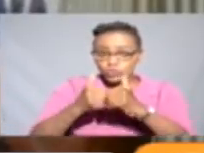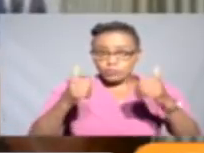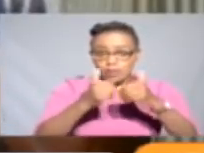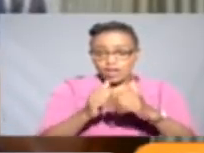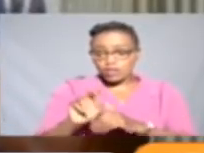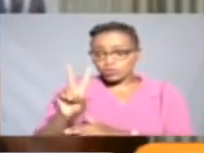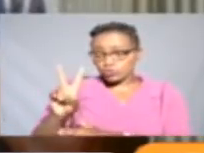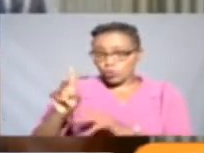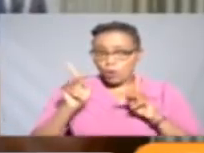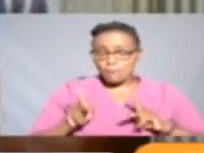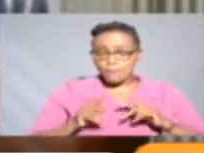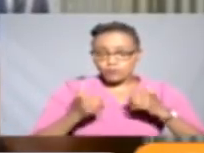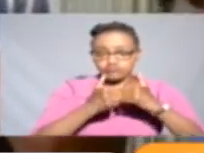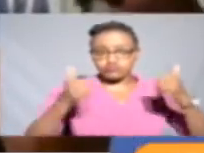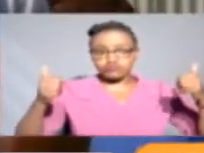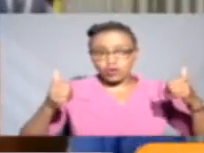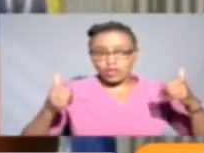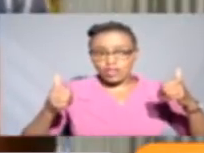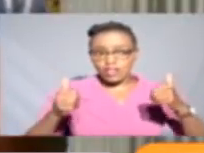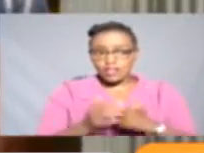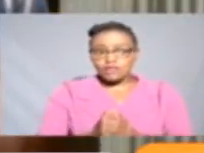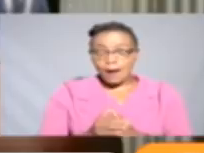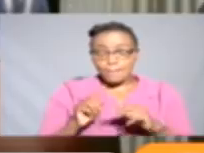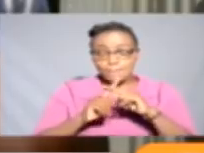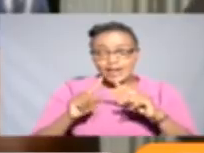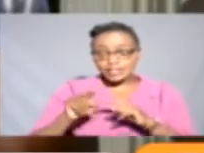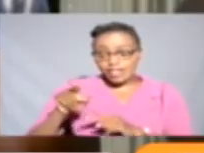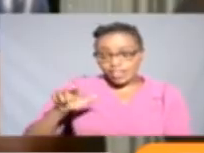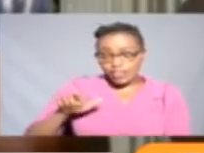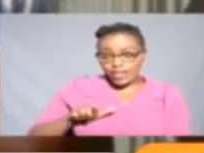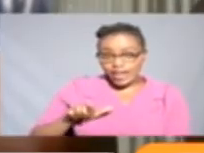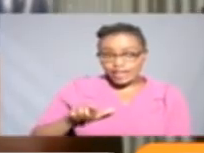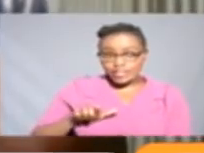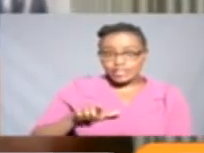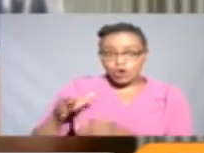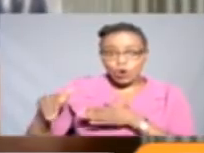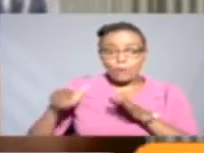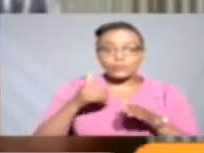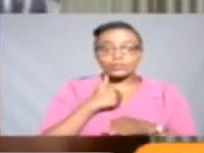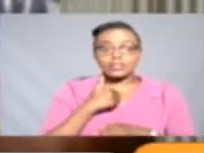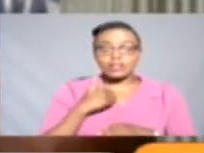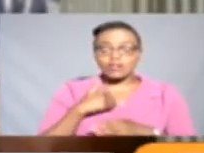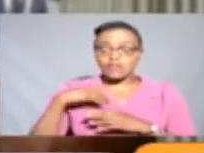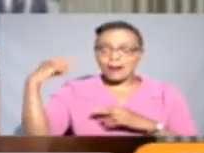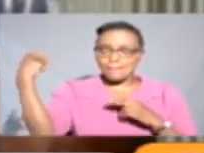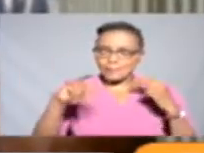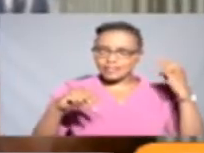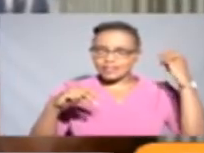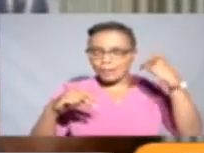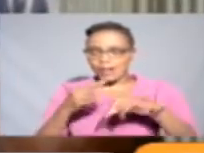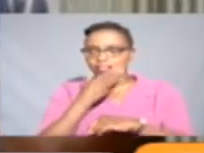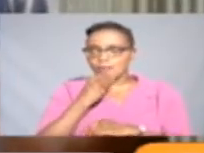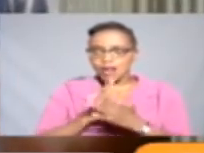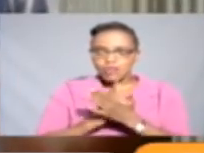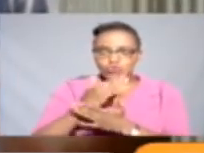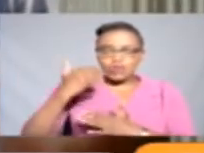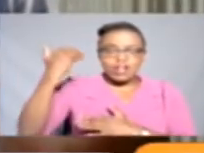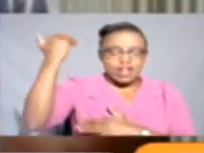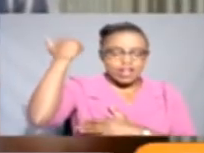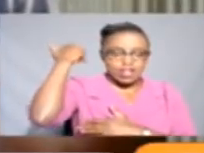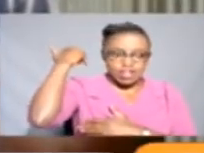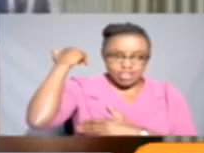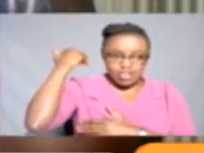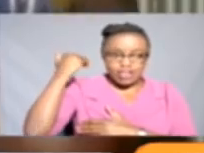two people. Then wife, when they were fighting. But this lady have a chance and beat this guy through the back. And